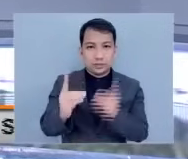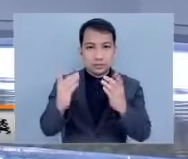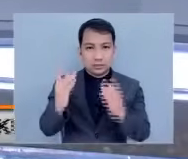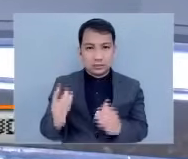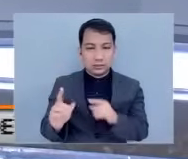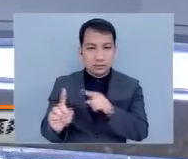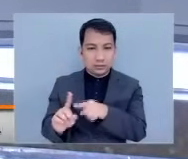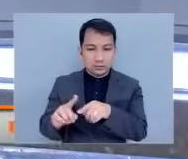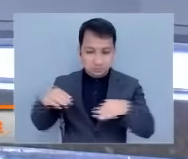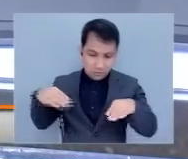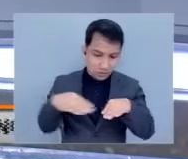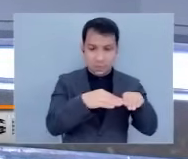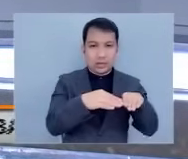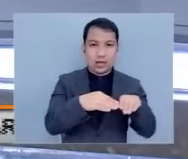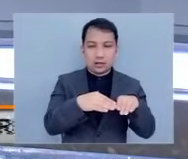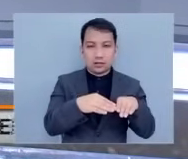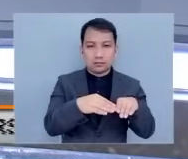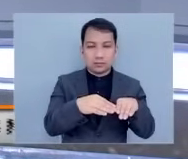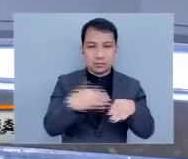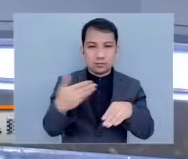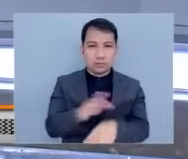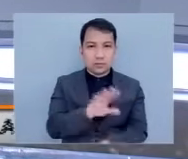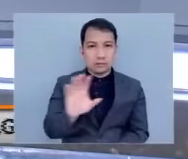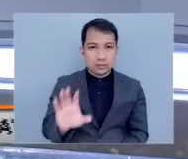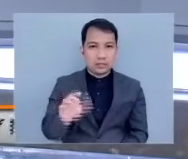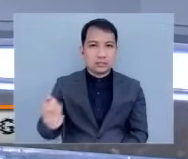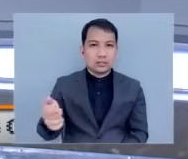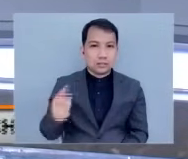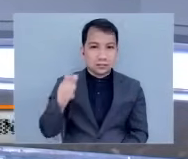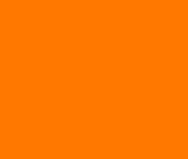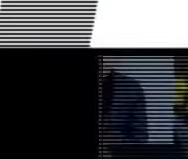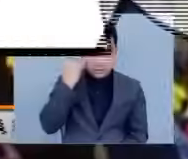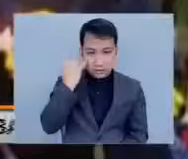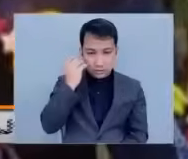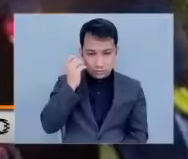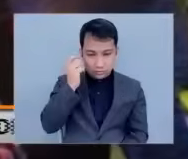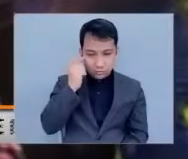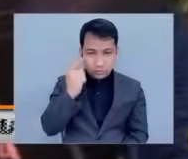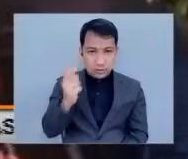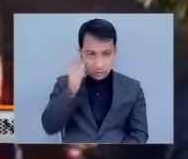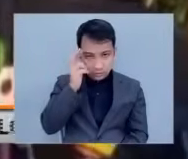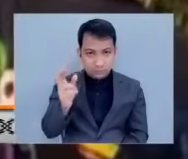sa kanila. Nasa frontline ng balitang yan, si Gio Robles.